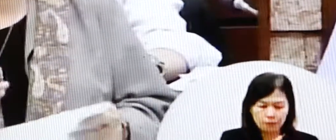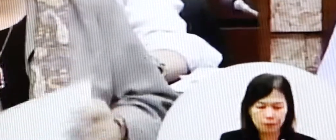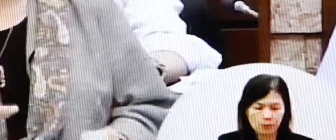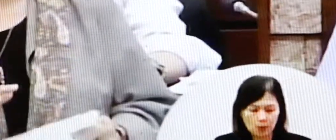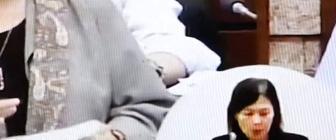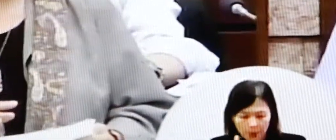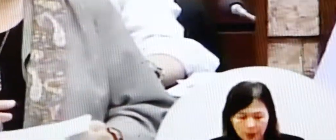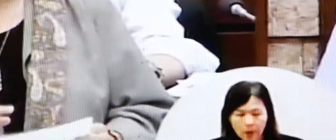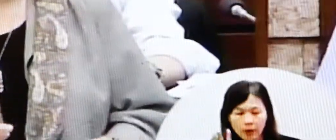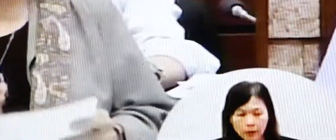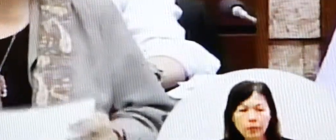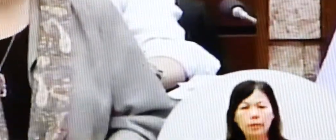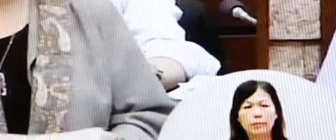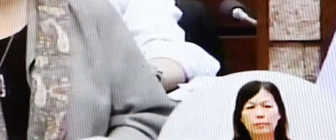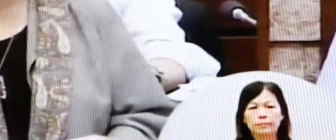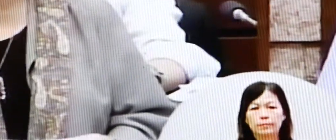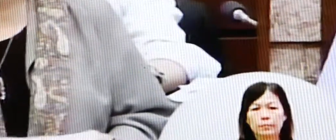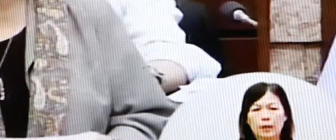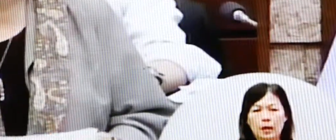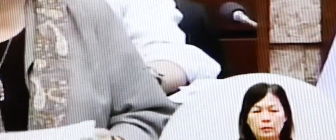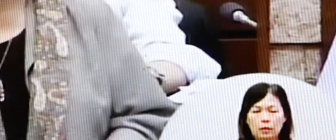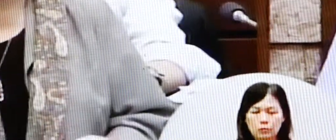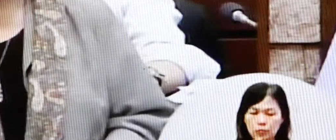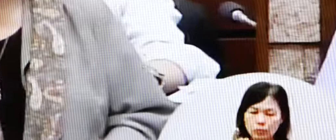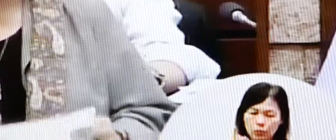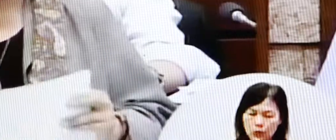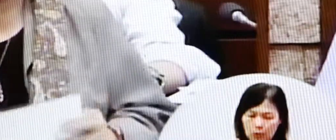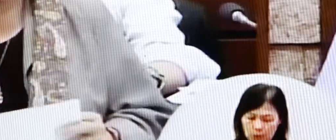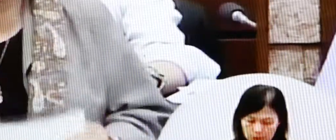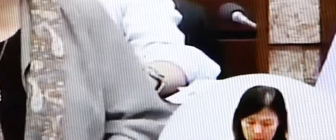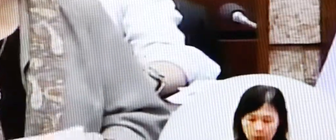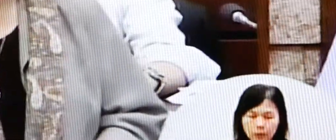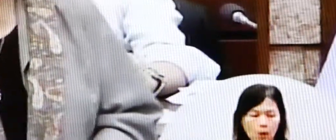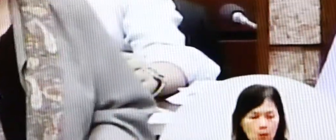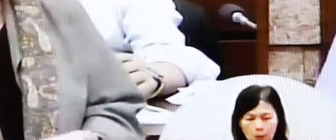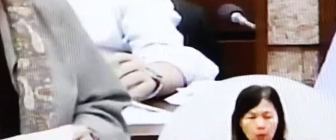对我们的指教。啊，我们非常关心这个议题，啊，我们实际来做。